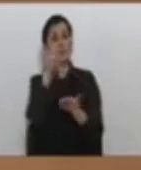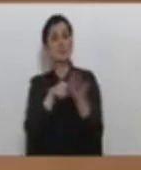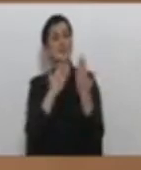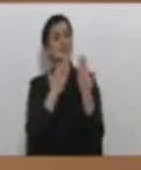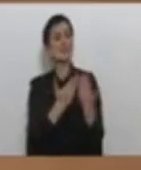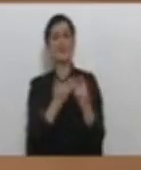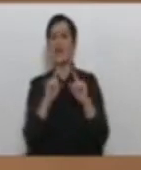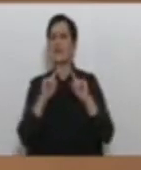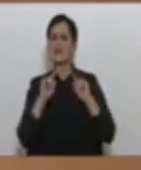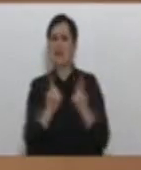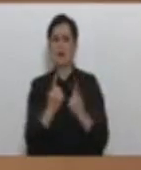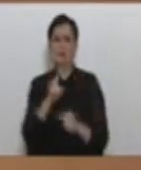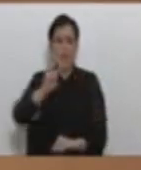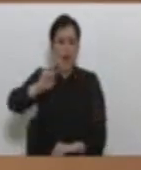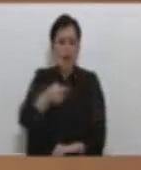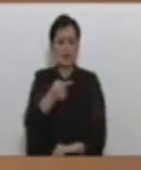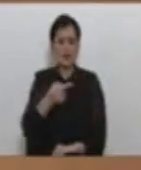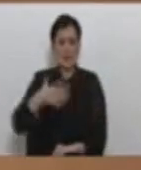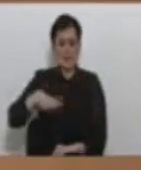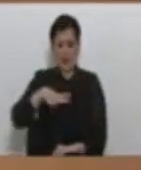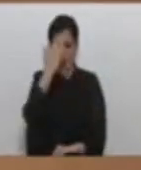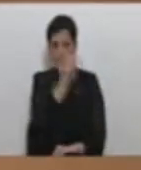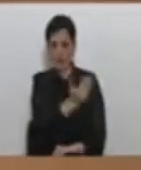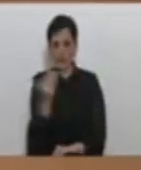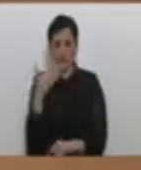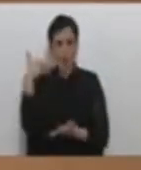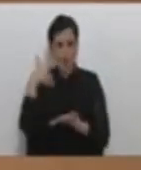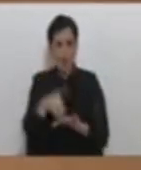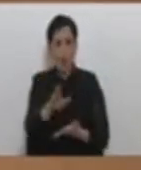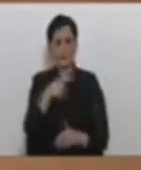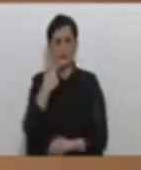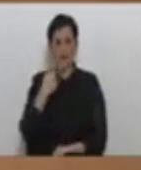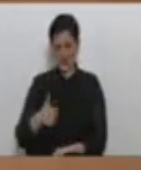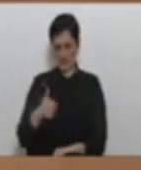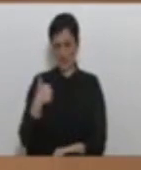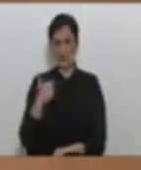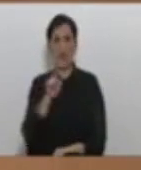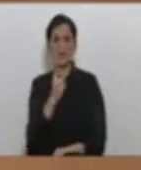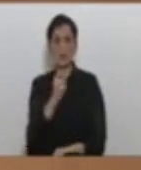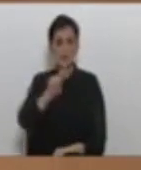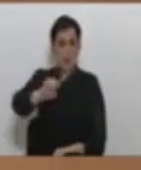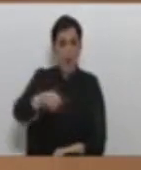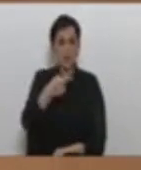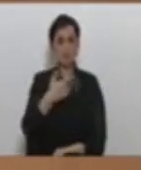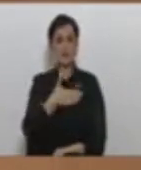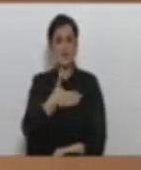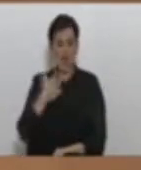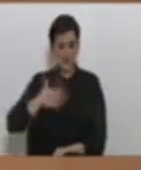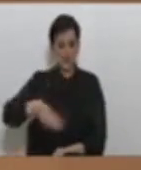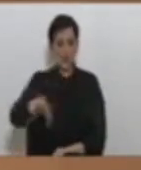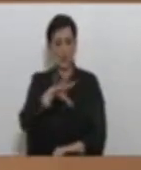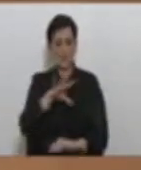რატომ აიძულებთ ქართველ ხალხს უარი თქვათ ღირსებაზე და რატომ აიძულებთ ჩვენს ქვეყანას